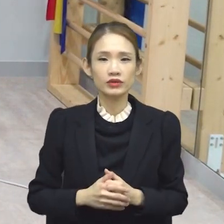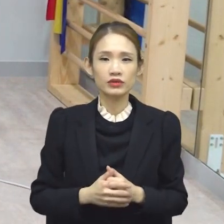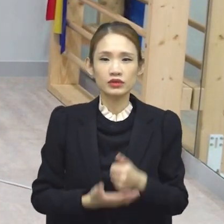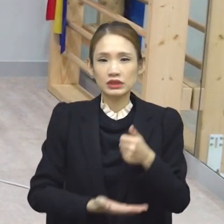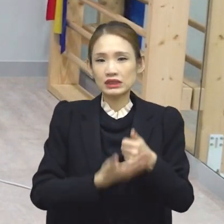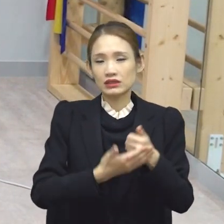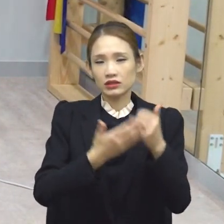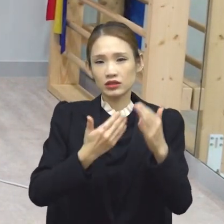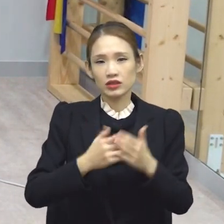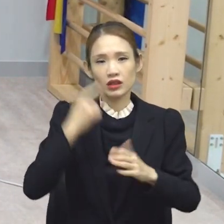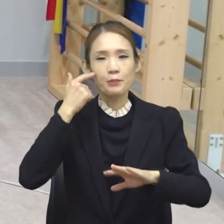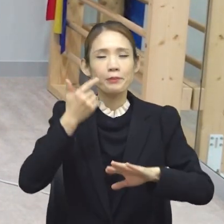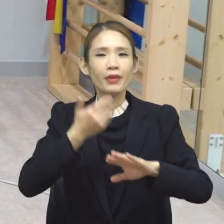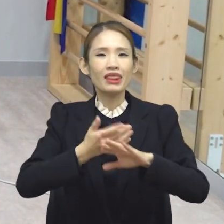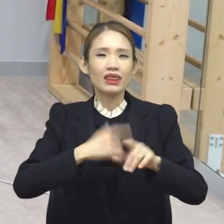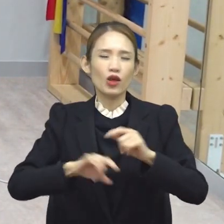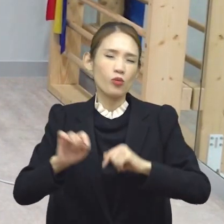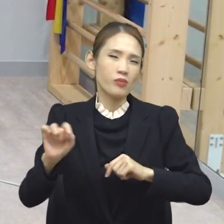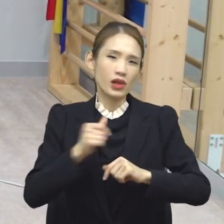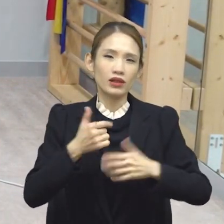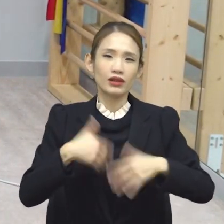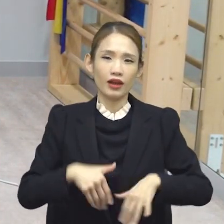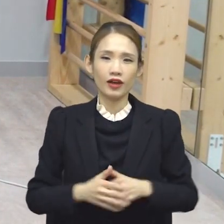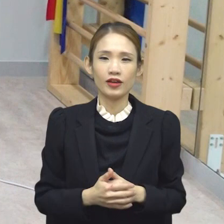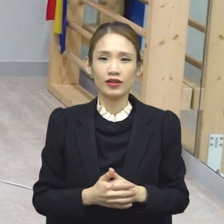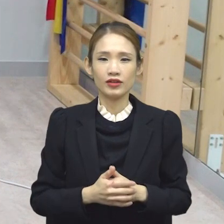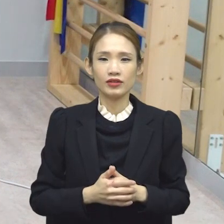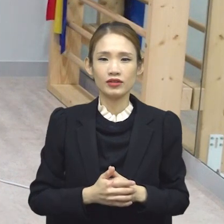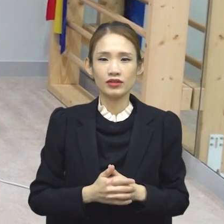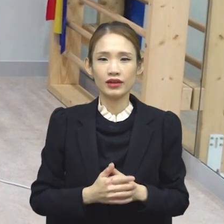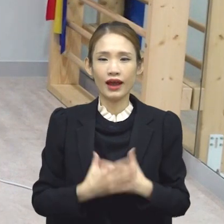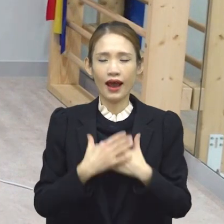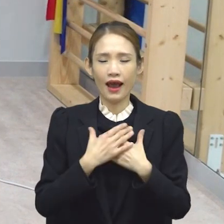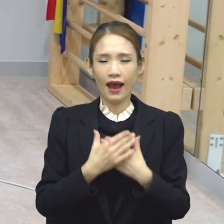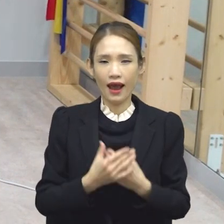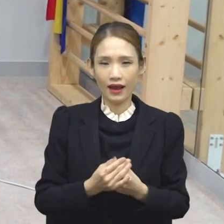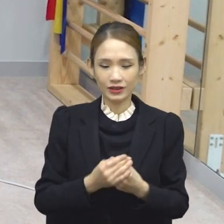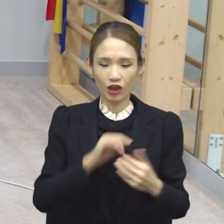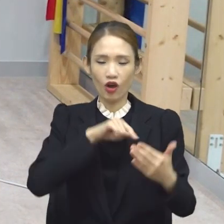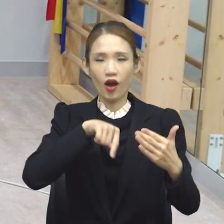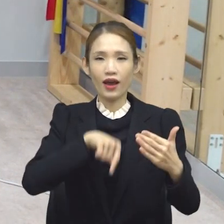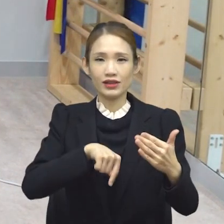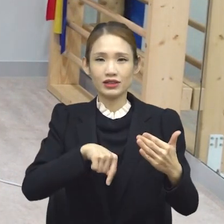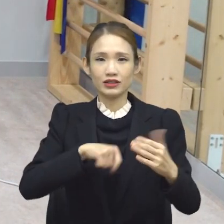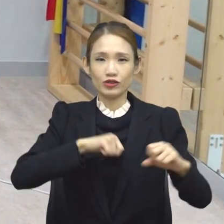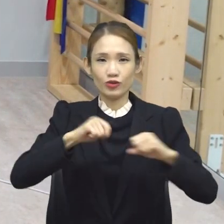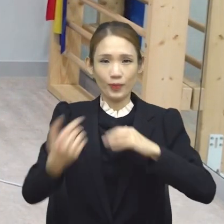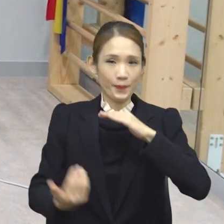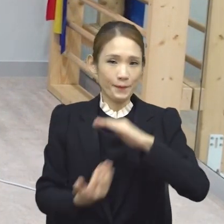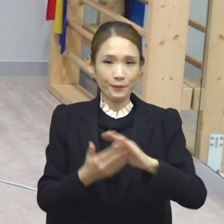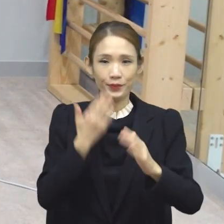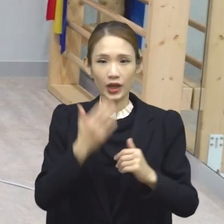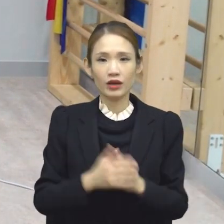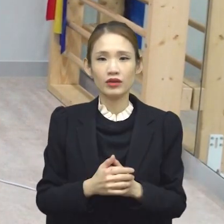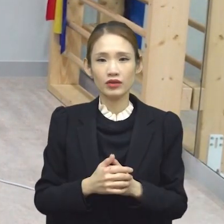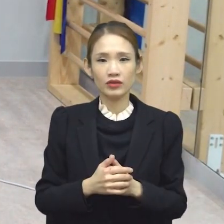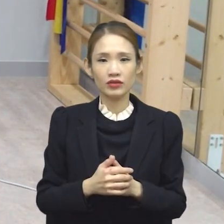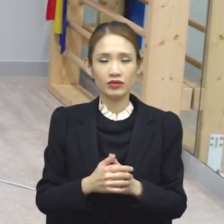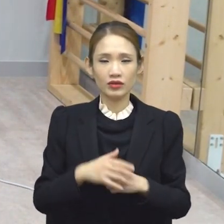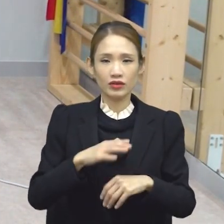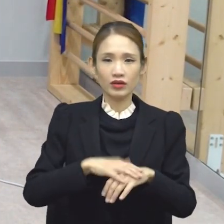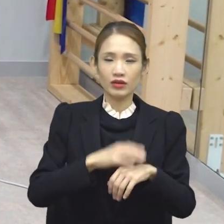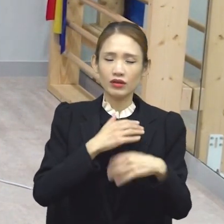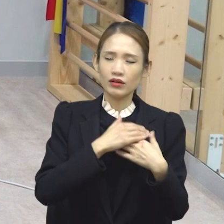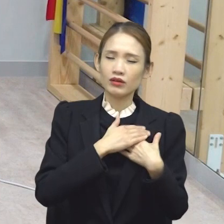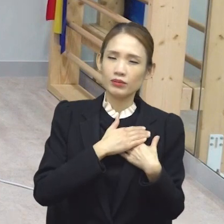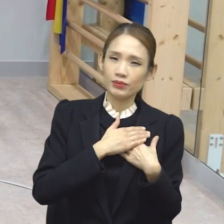아무래도 지지되는 쪽 반대가 더 빨리 약해지겠죠. 그러니까 모든 움직임은 안정성 안에서 이루어져야 한다. 근데 아까도